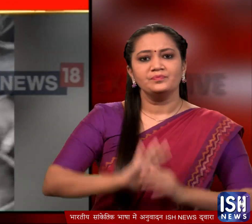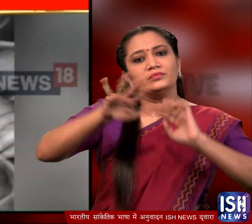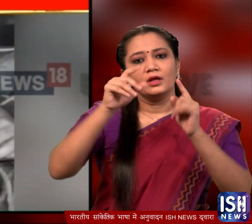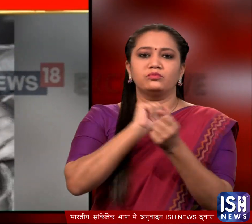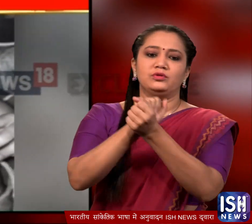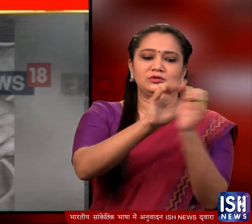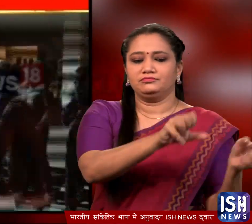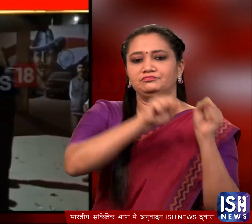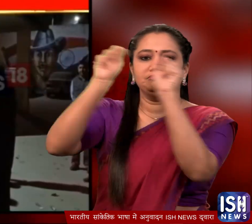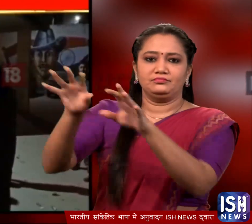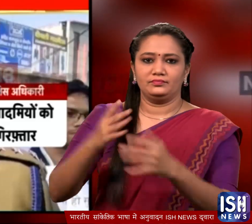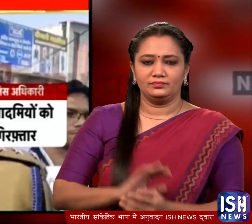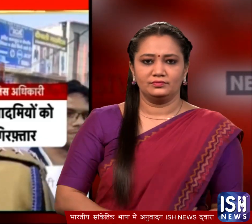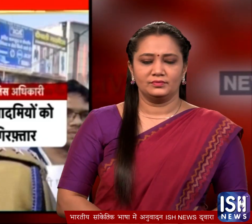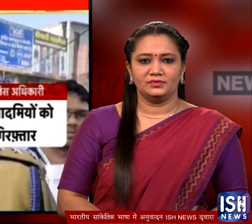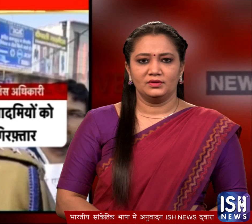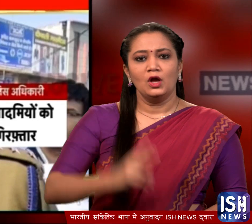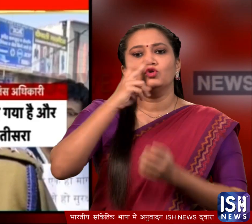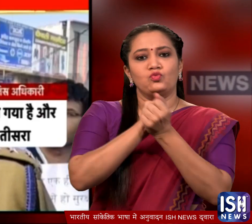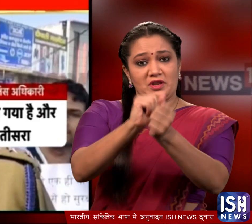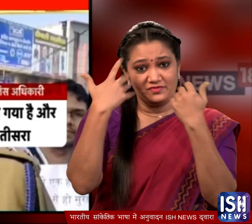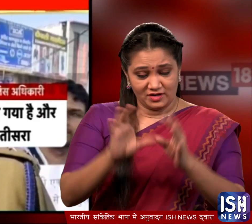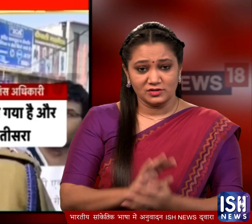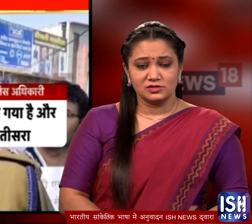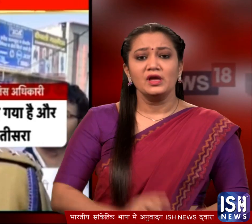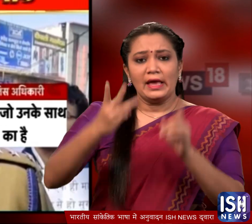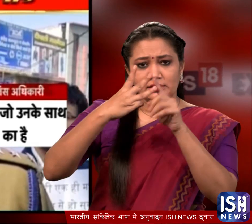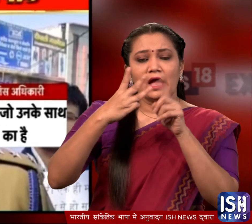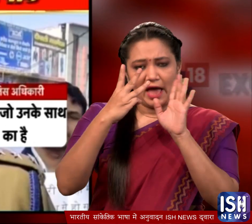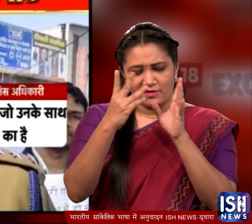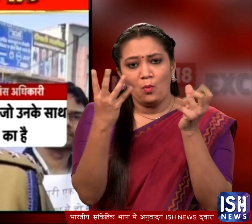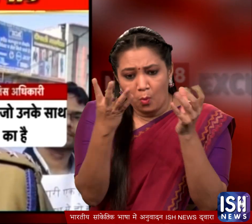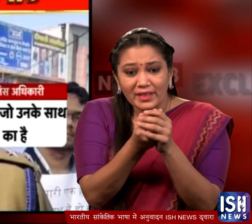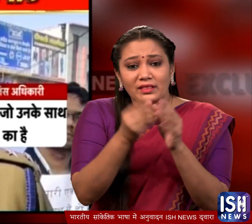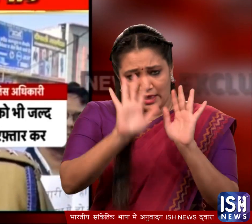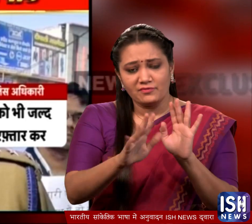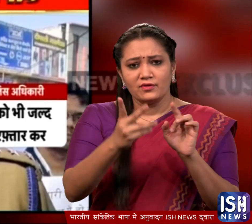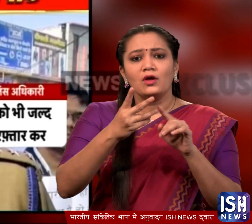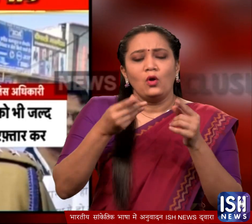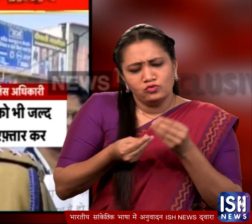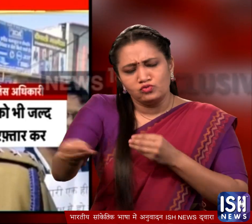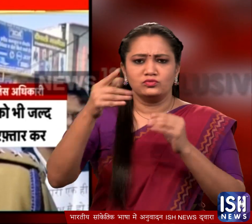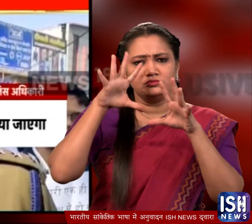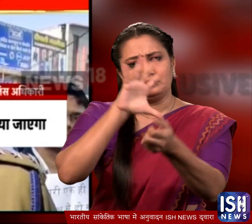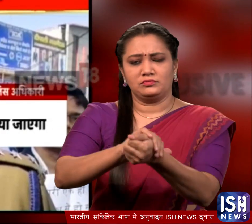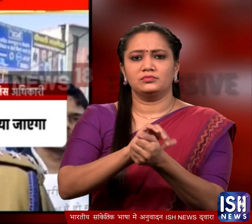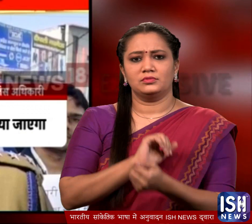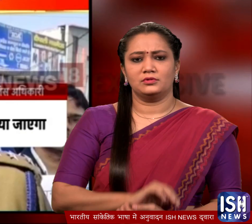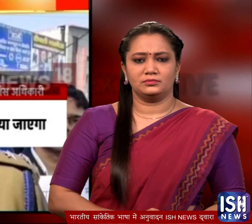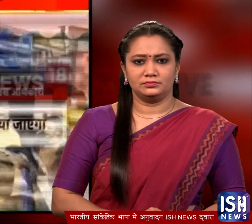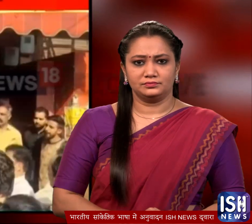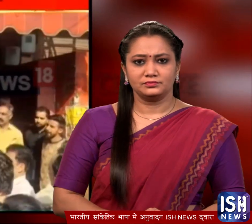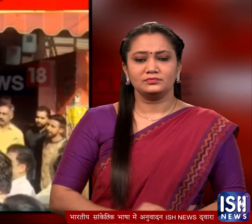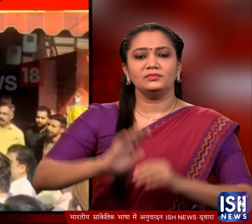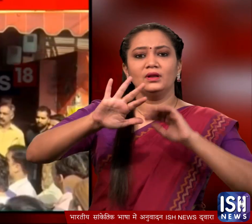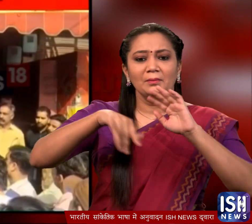पुलिस को सौंप दिया गया। दो आदमियों को गिरफ्तार किया गया है और तीसरा आदमी जो उन्हीं के साथ का है तो उसको भी जल्दी गिरफ्तार कर लिया जाए।